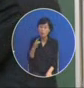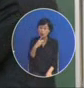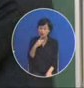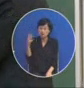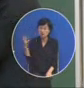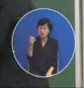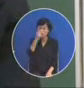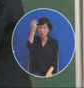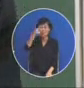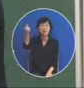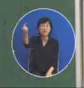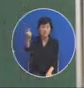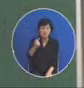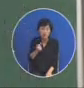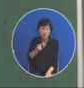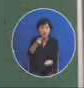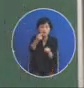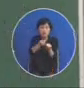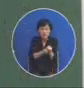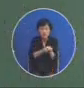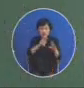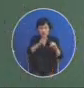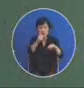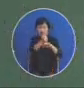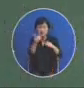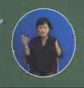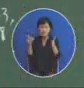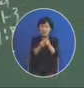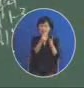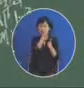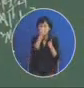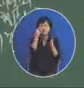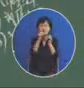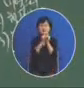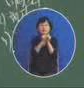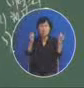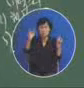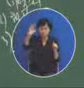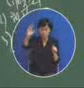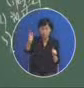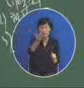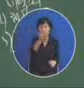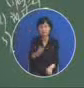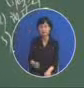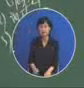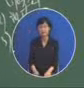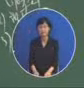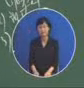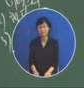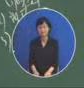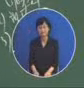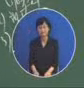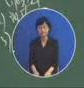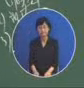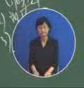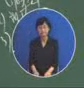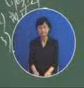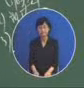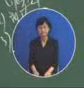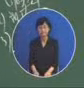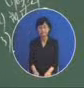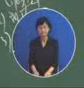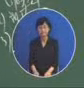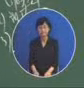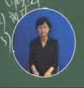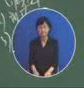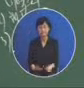딴 것까지 증인이 되리라. Regardless of your incompetence, it says, but when the Holy Spirit comes upon you, you will receive power and be my witnesses to the ends of the earth.